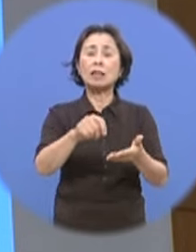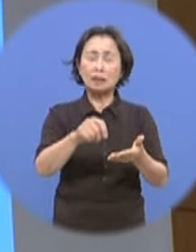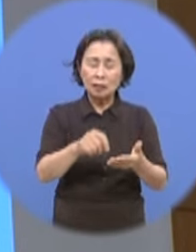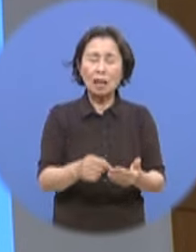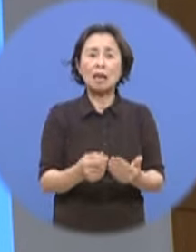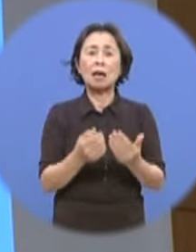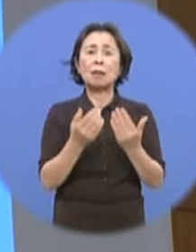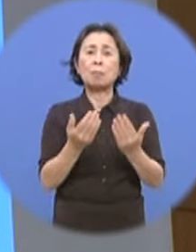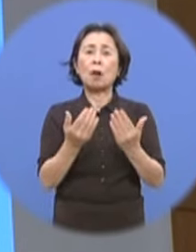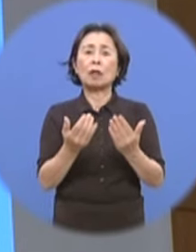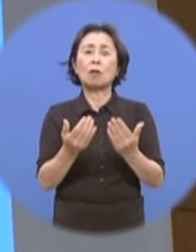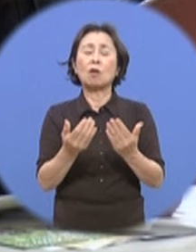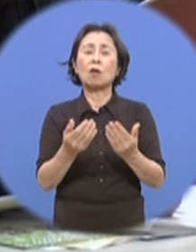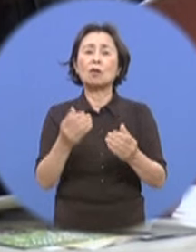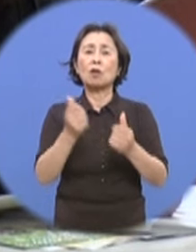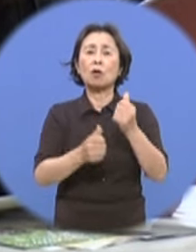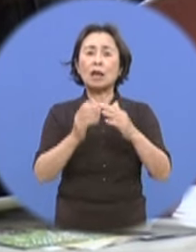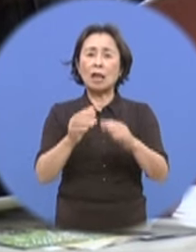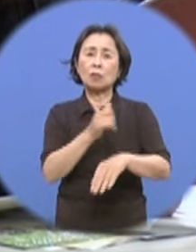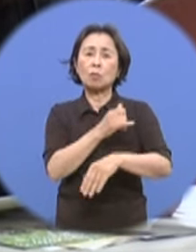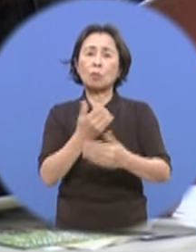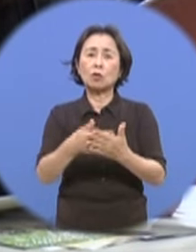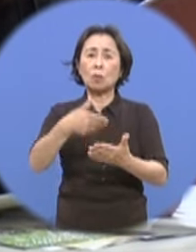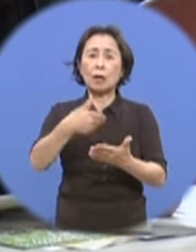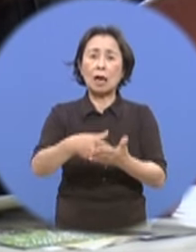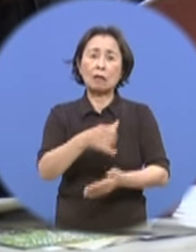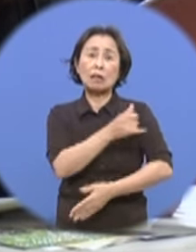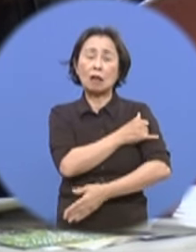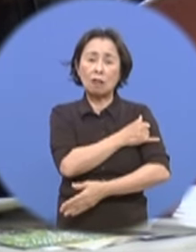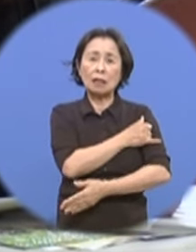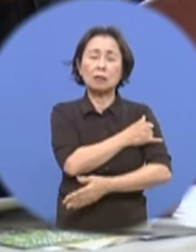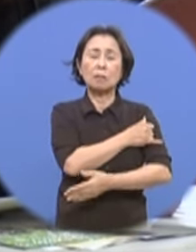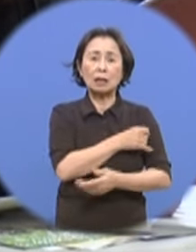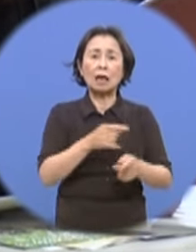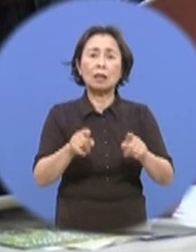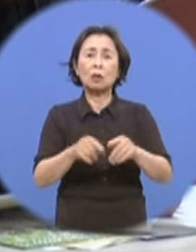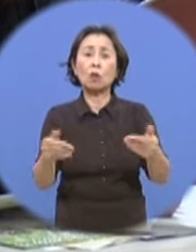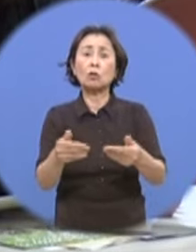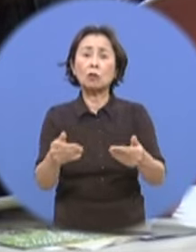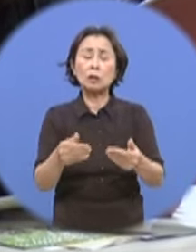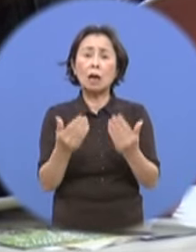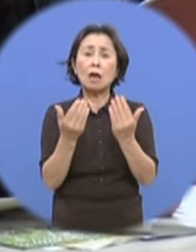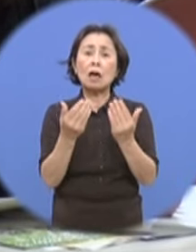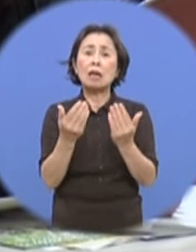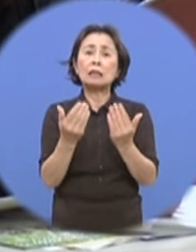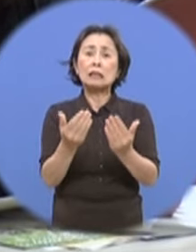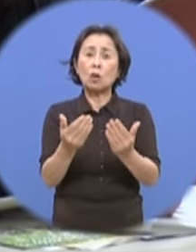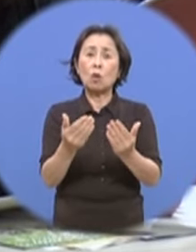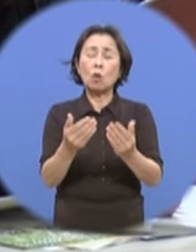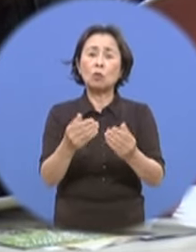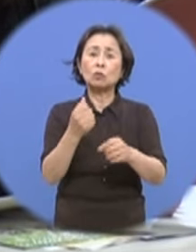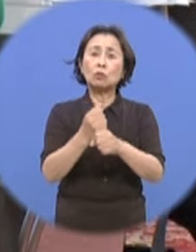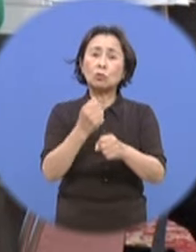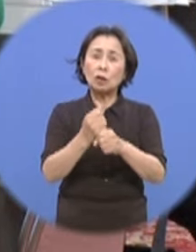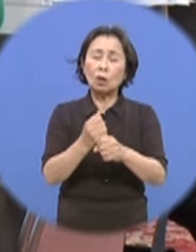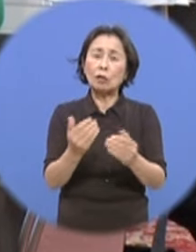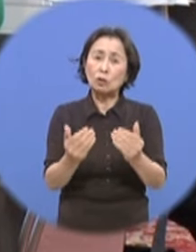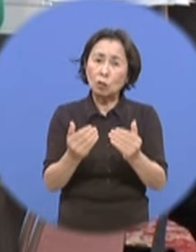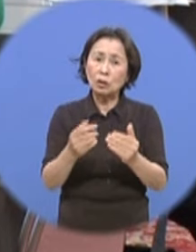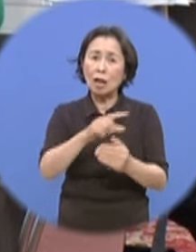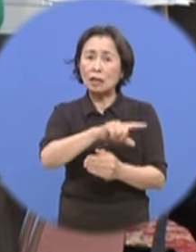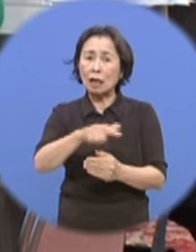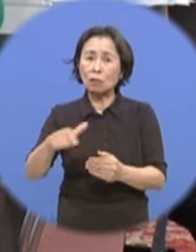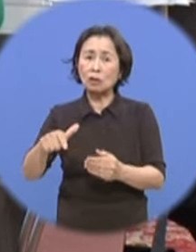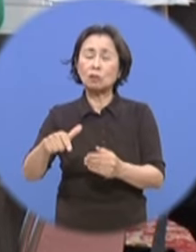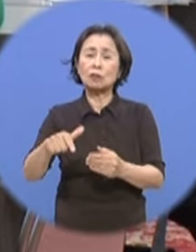られる役割や学校と地域の人が共同した授業作りの必要性などについて話しました川